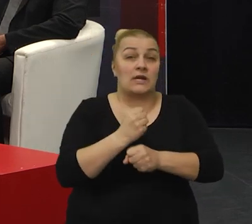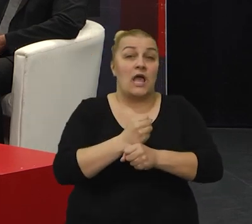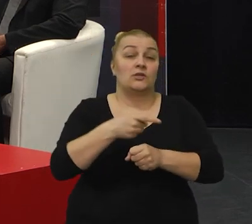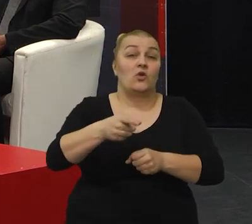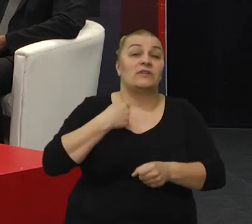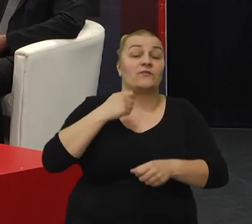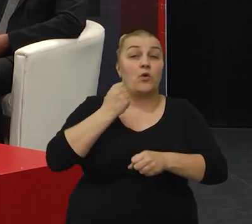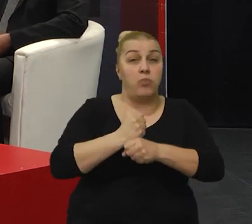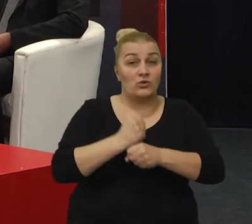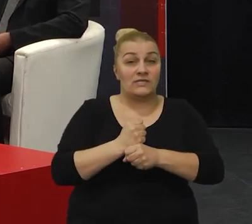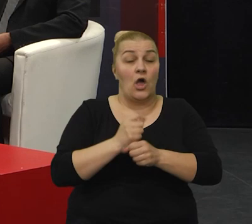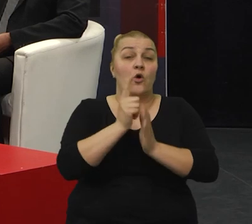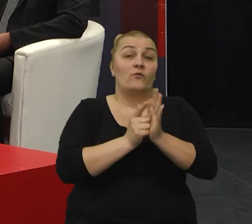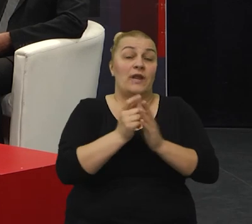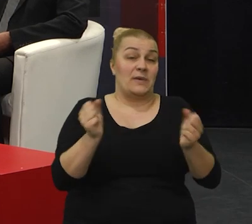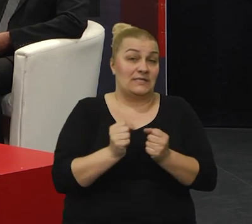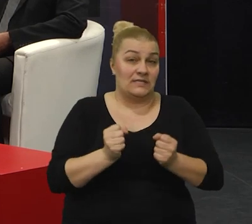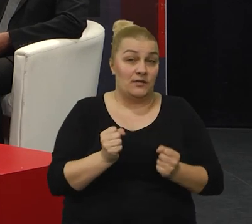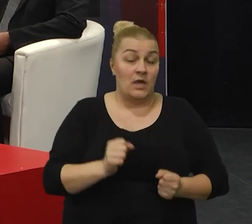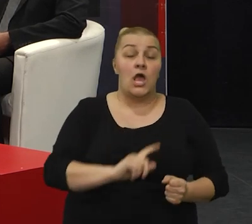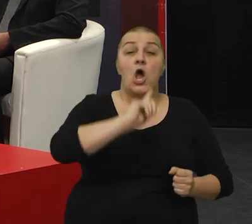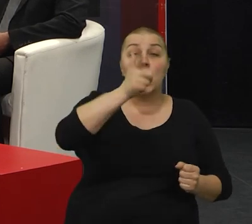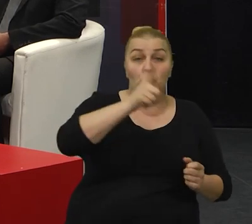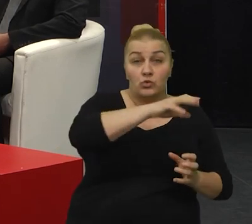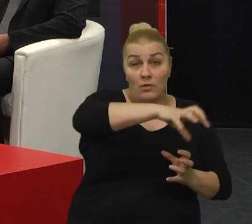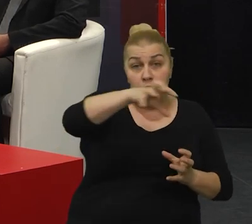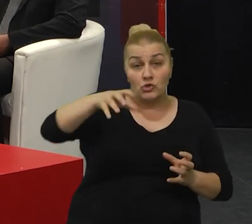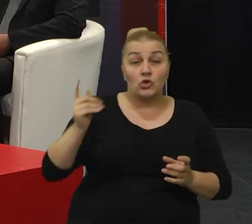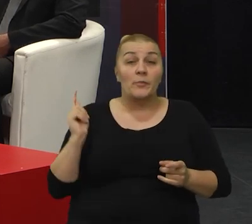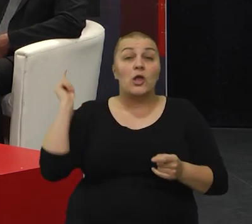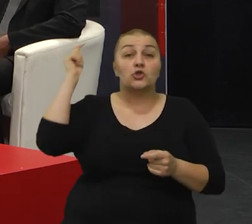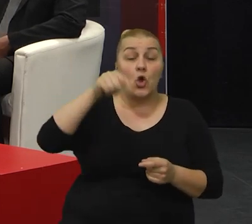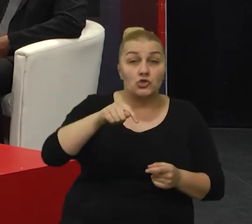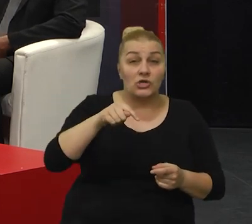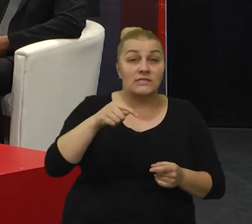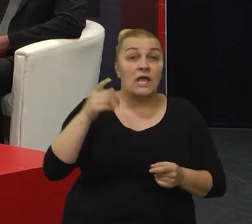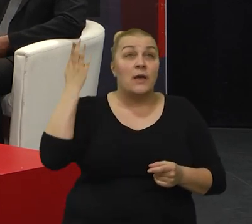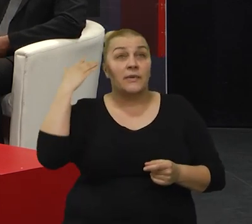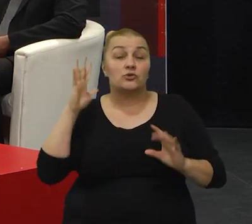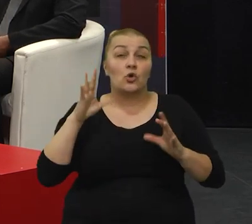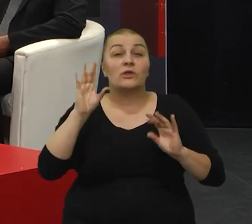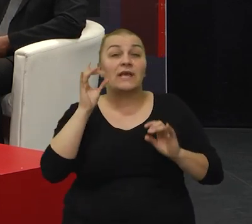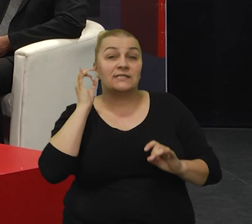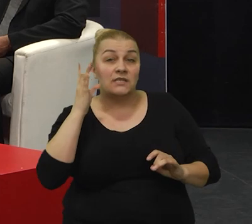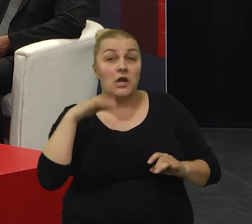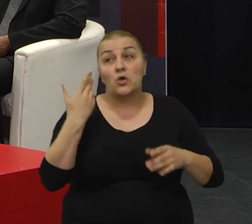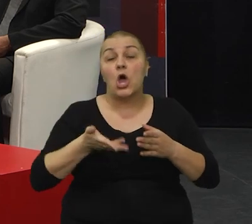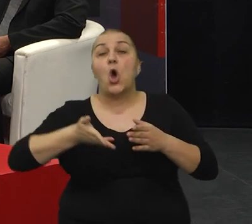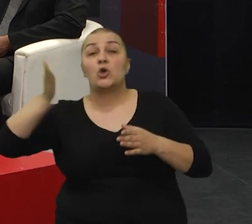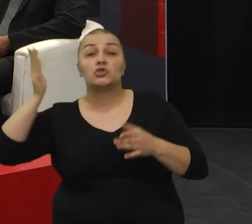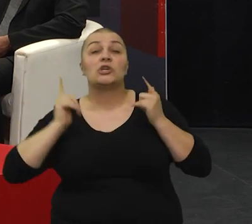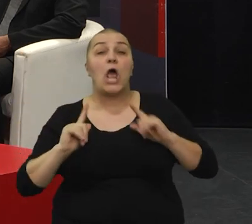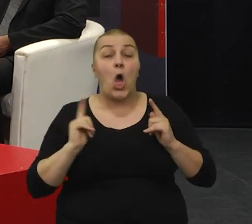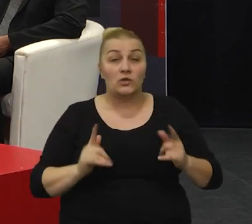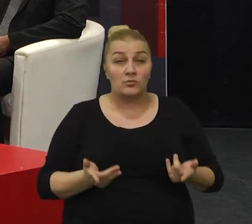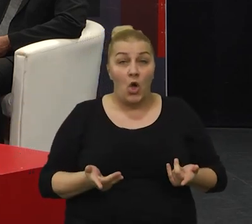tijeku operacije Zime. Jer ove druge postrojbe došli su, bili 10 dana, onda idu